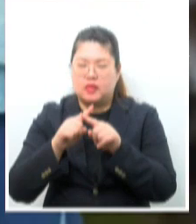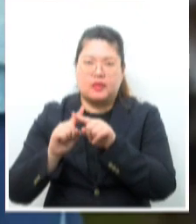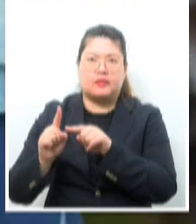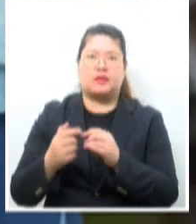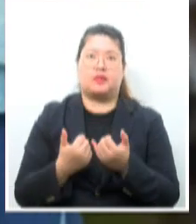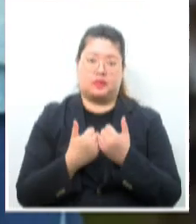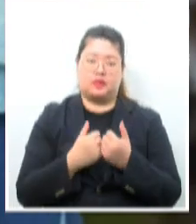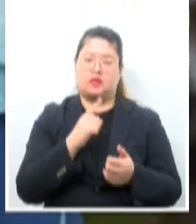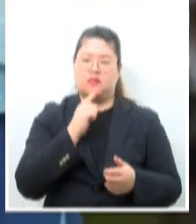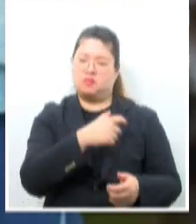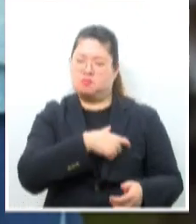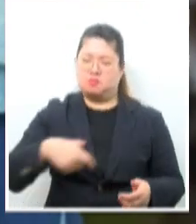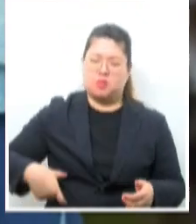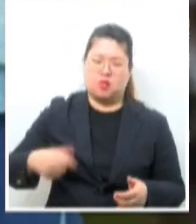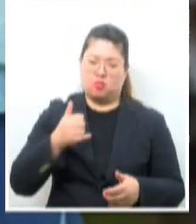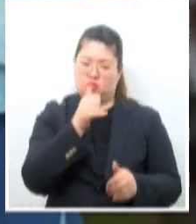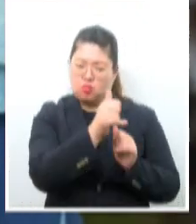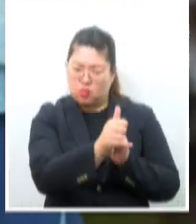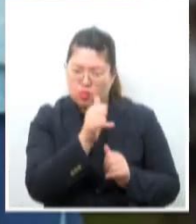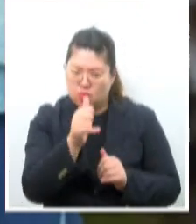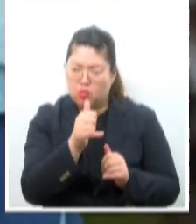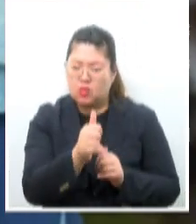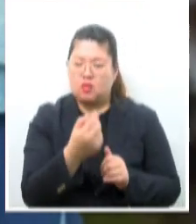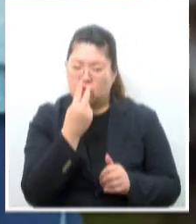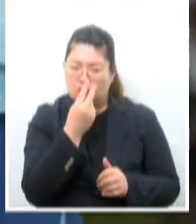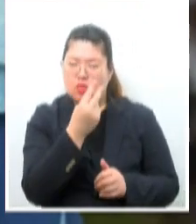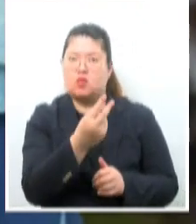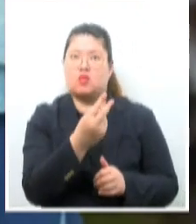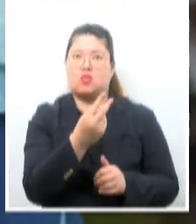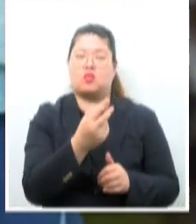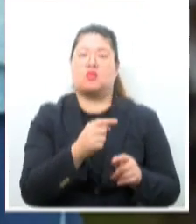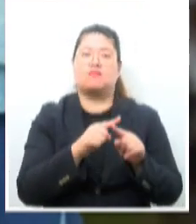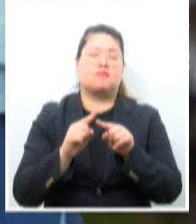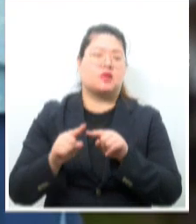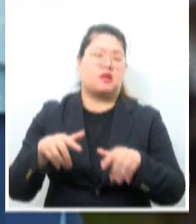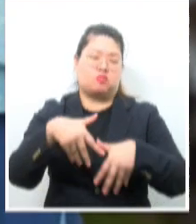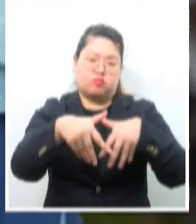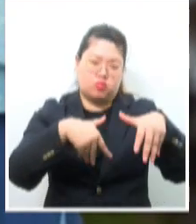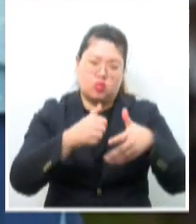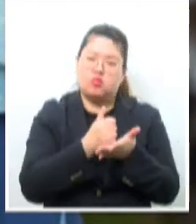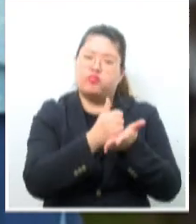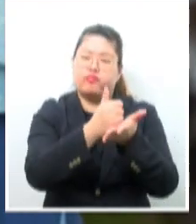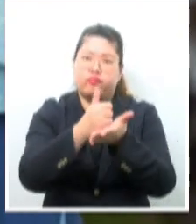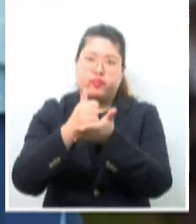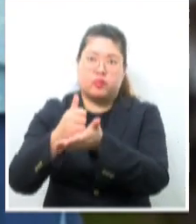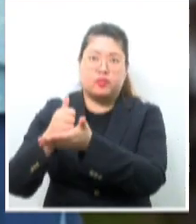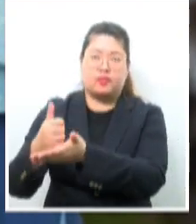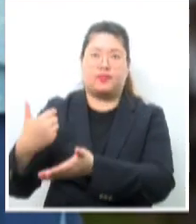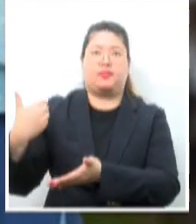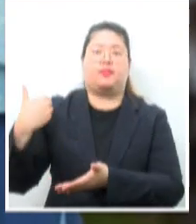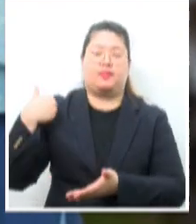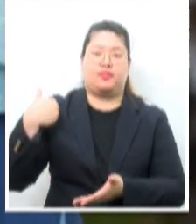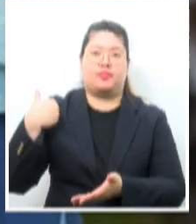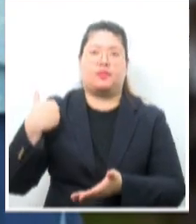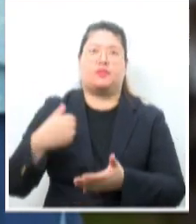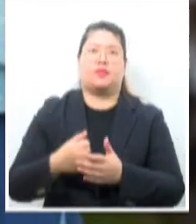อยพระบาทที่ยาตราล้วนนำมาซึ่งสายน้ำความชุ่มชื่นแก่ผืนแผ่นดินพ